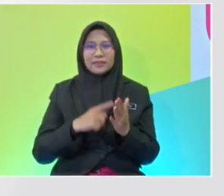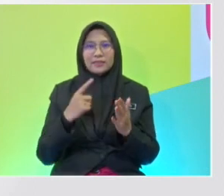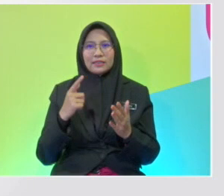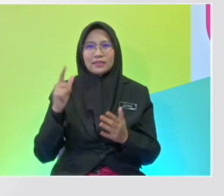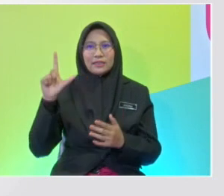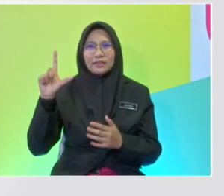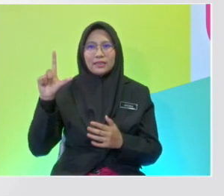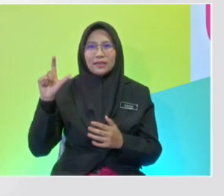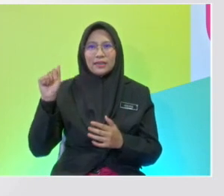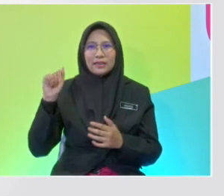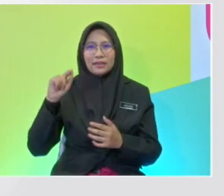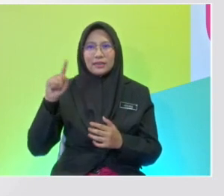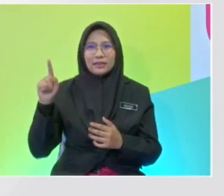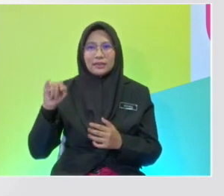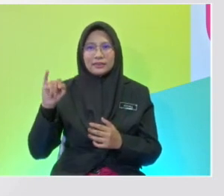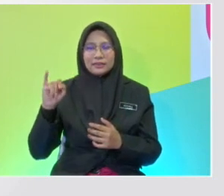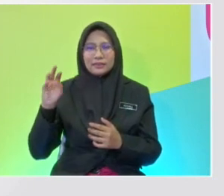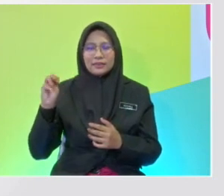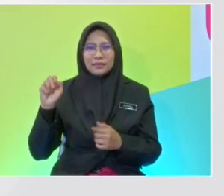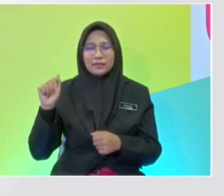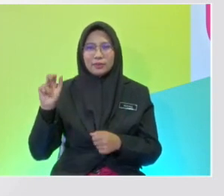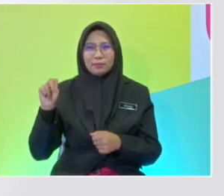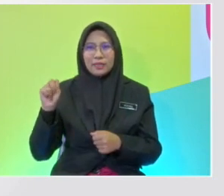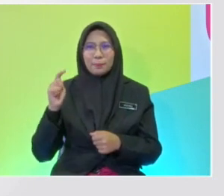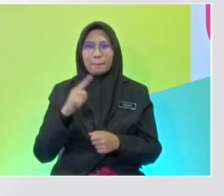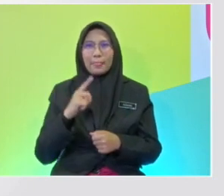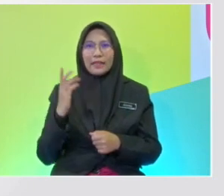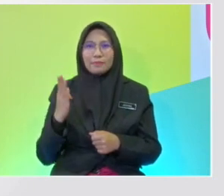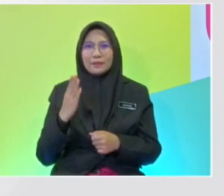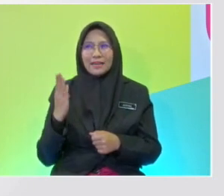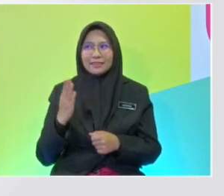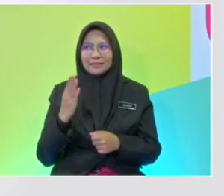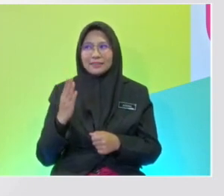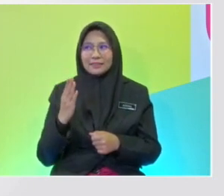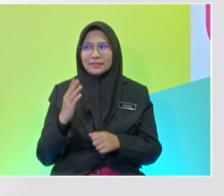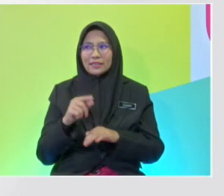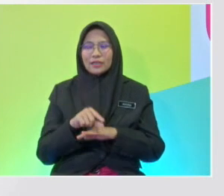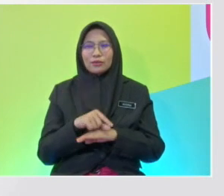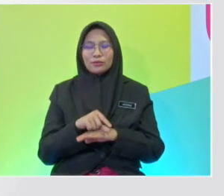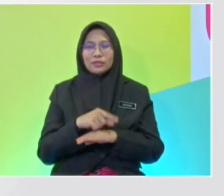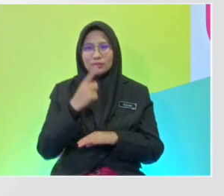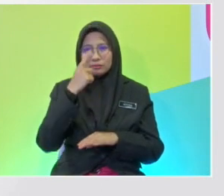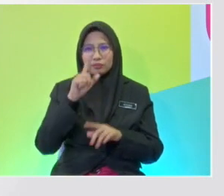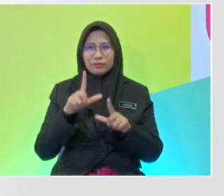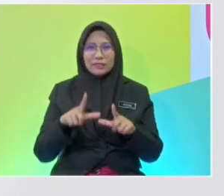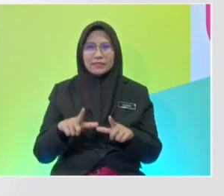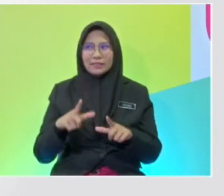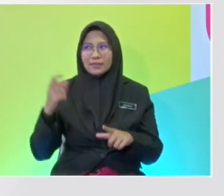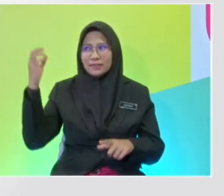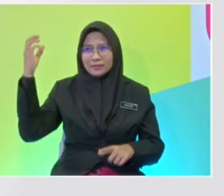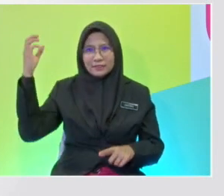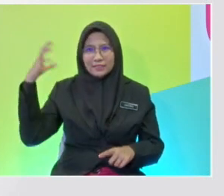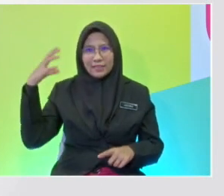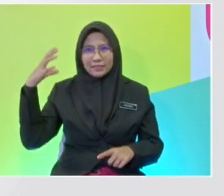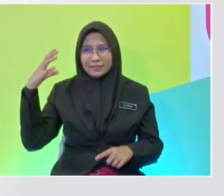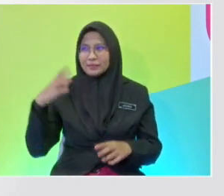Teknik ini memang digunakan untuk meletakkan cahaya pada objek 3D nama lain